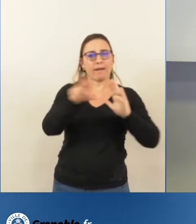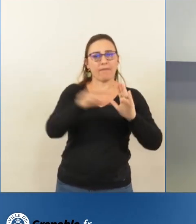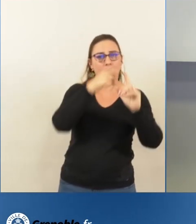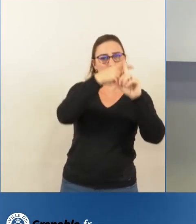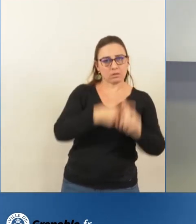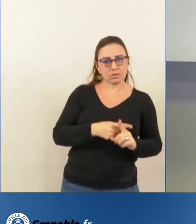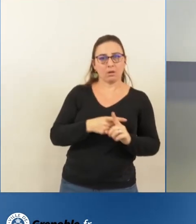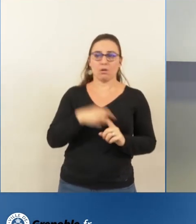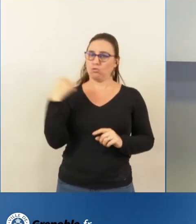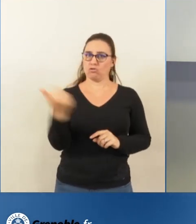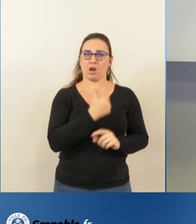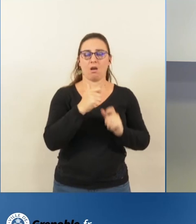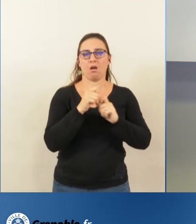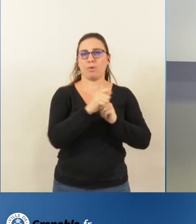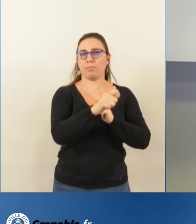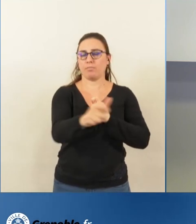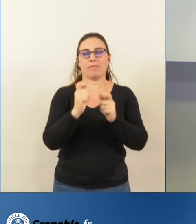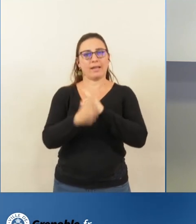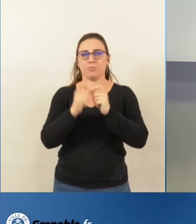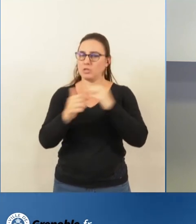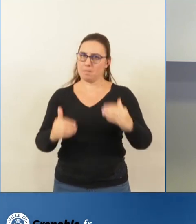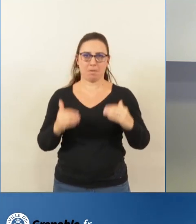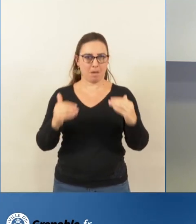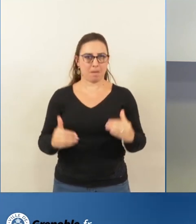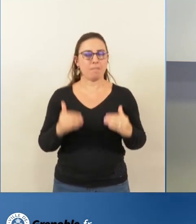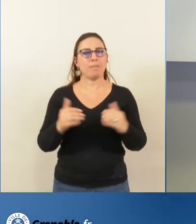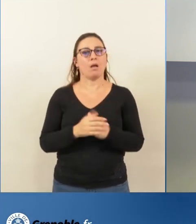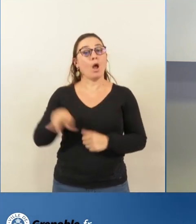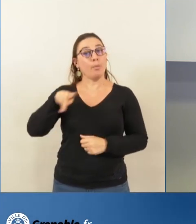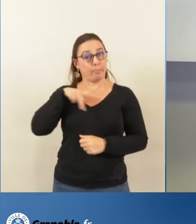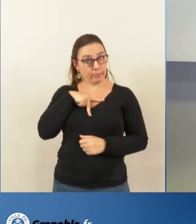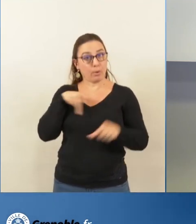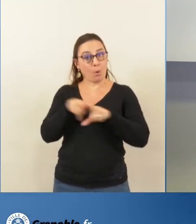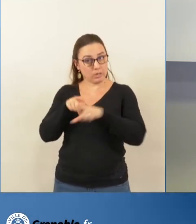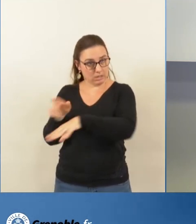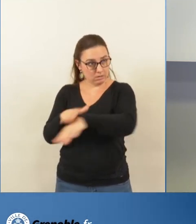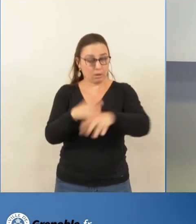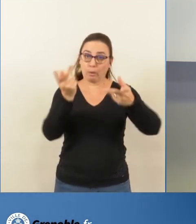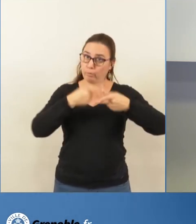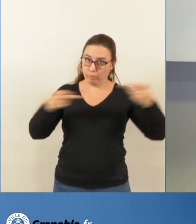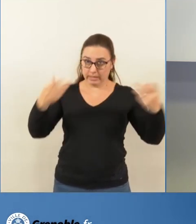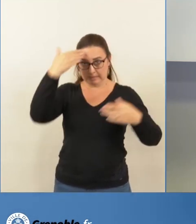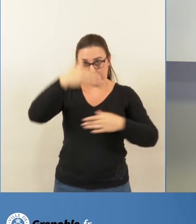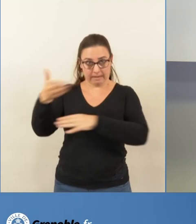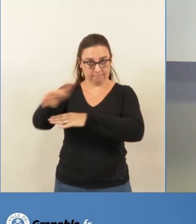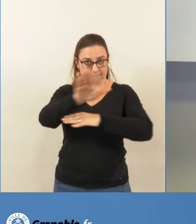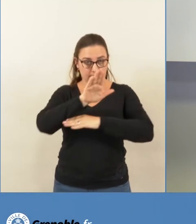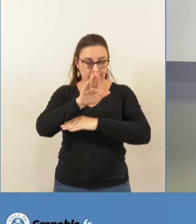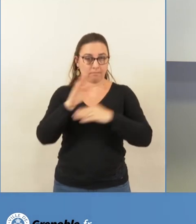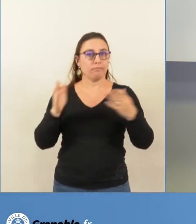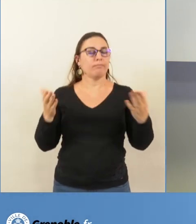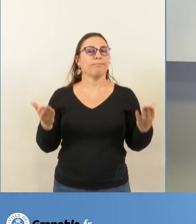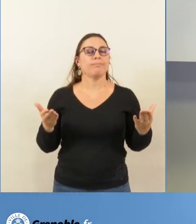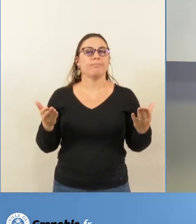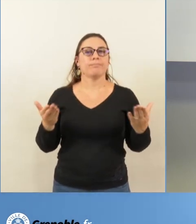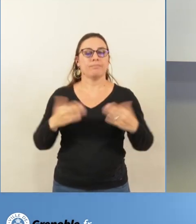individuelles non pas bougé et je rappelle à cette occasion que mes indemnités qui sont évidemment publiques sont pour le